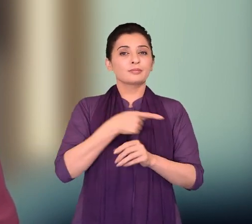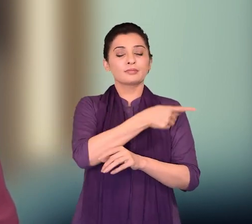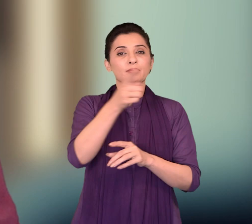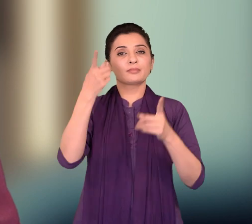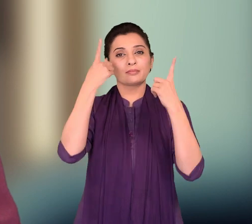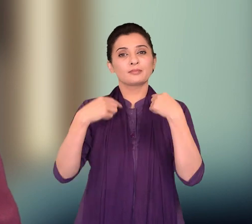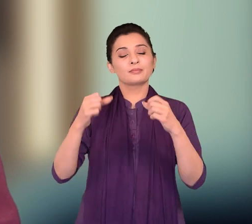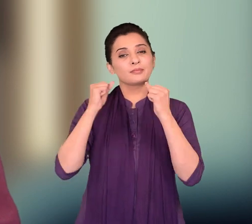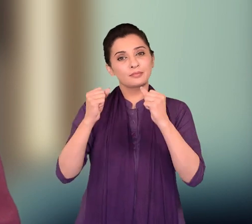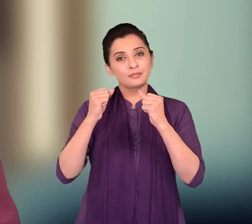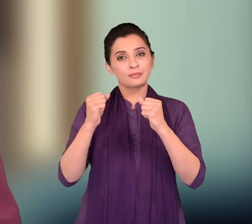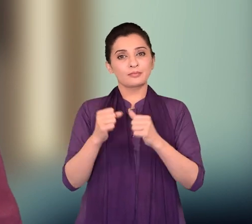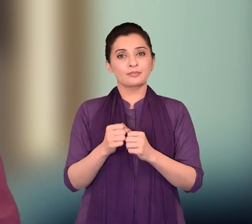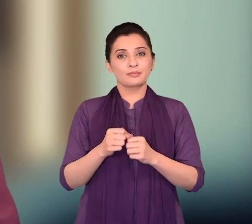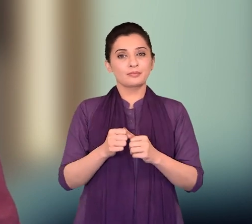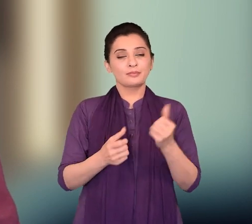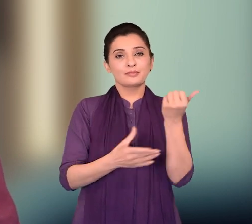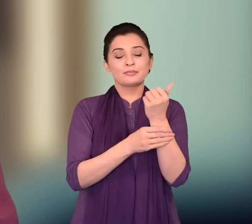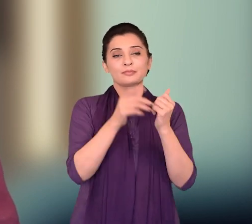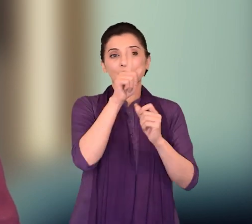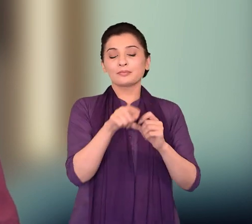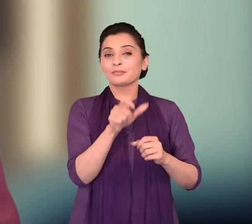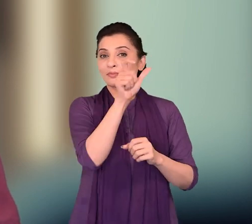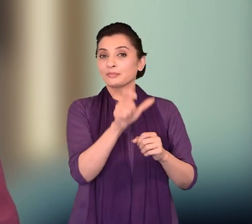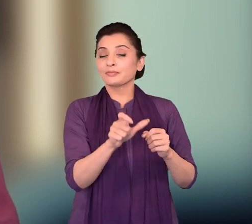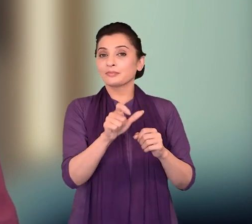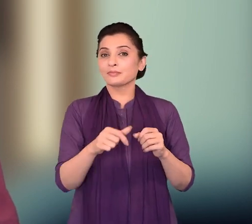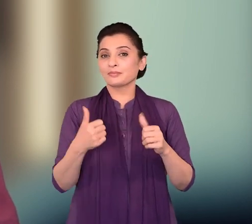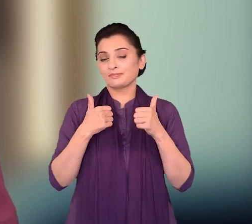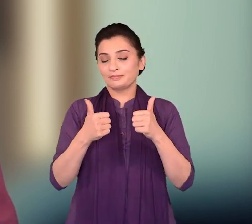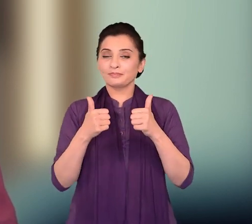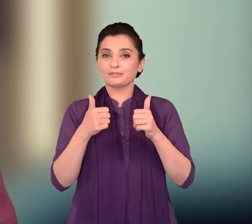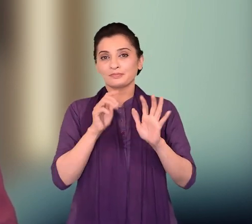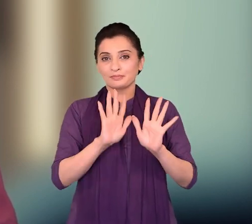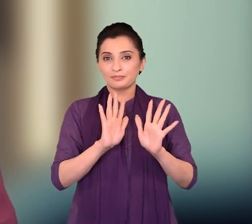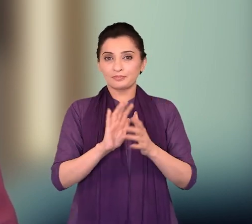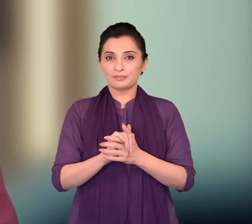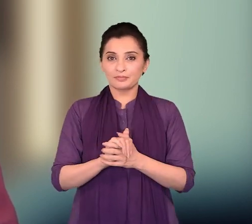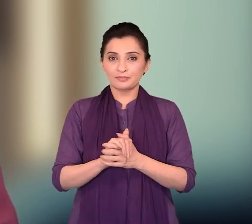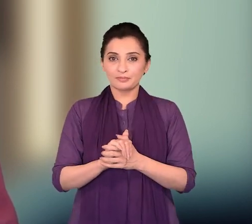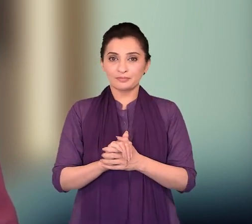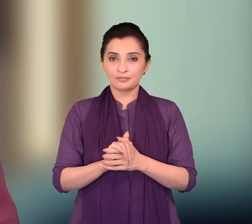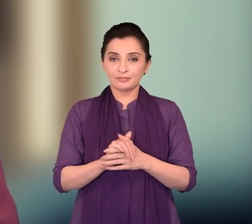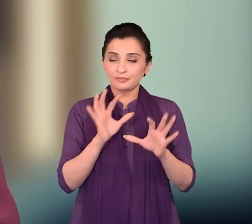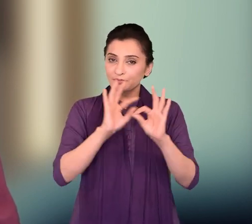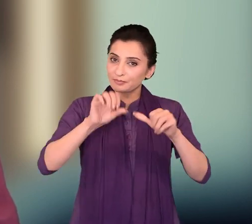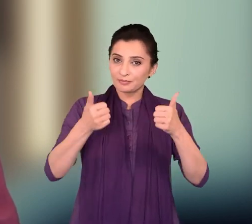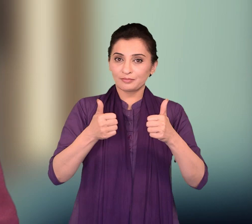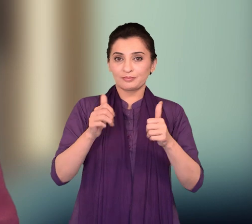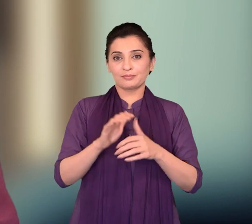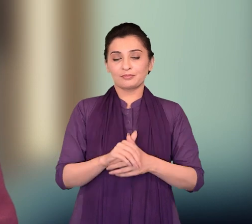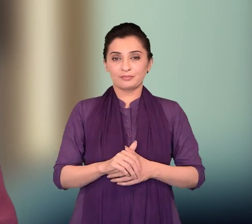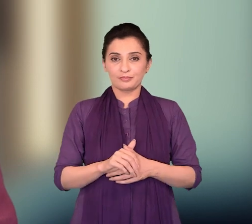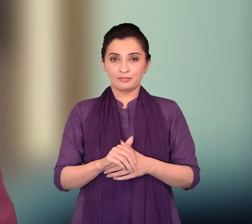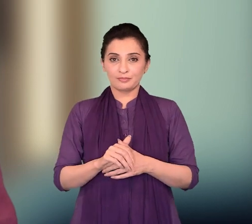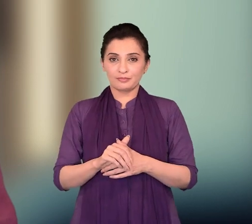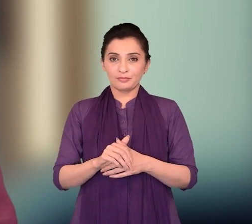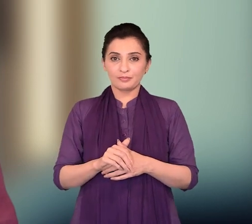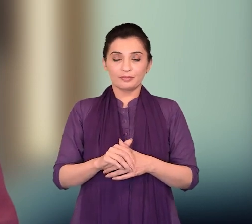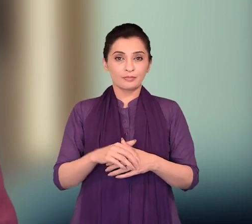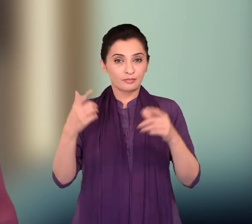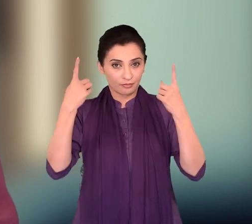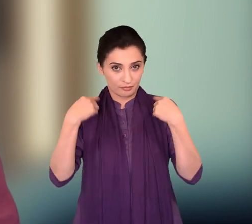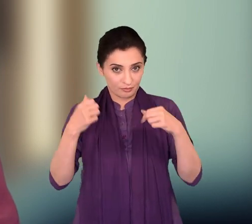اے ہیلدی پاکستان اینڈ ود سیٹسفائڈ پیشنٹس اینڈ پیشنٹس who are self-aware